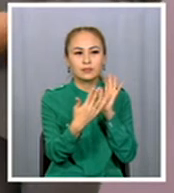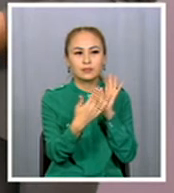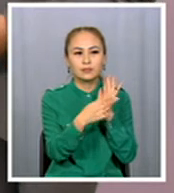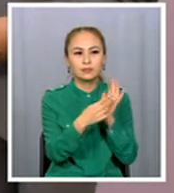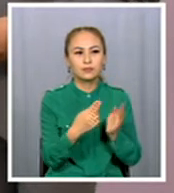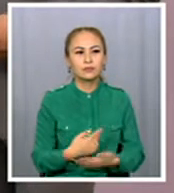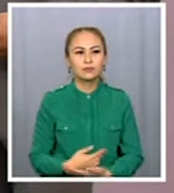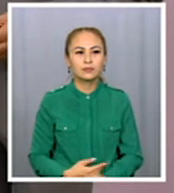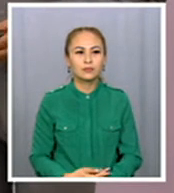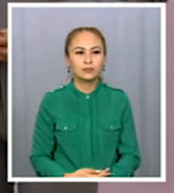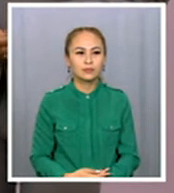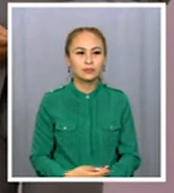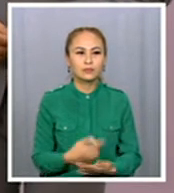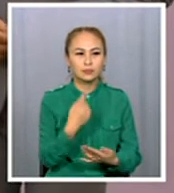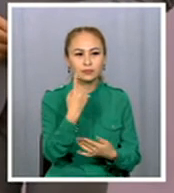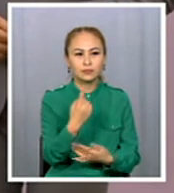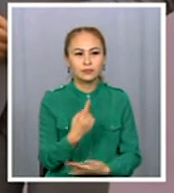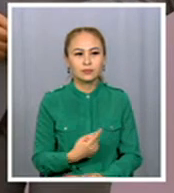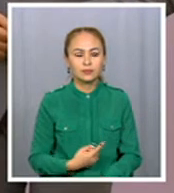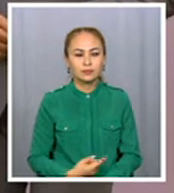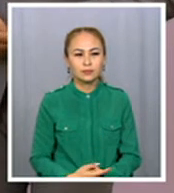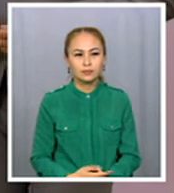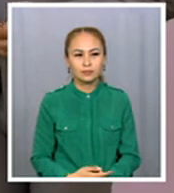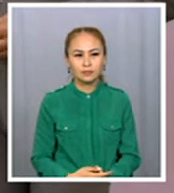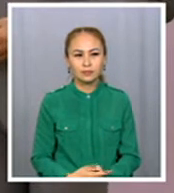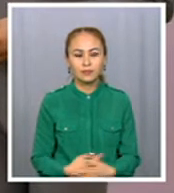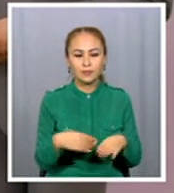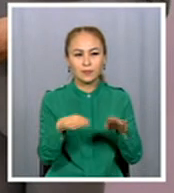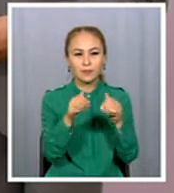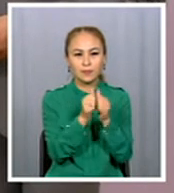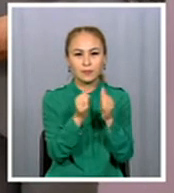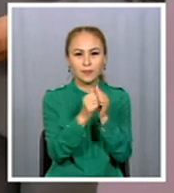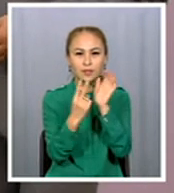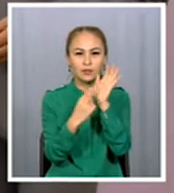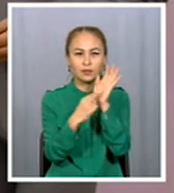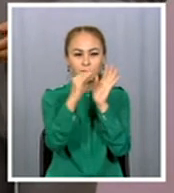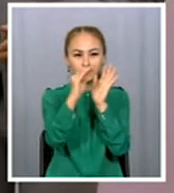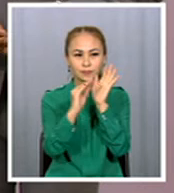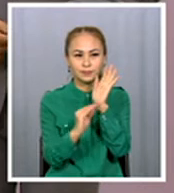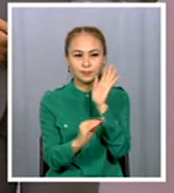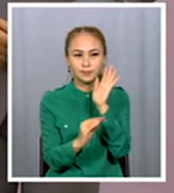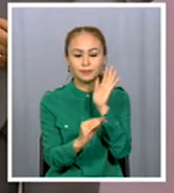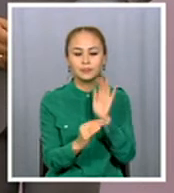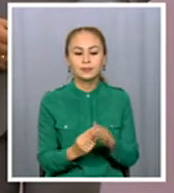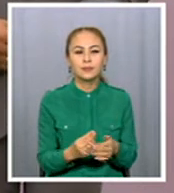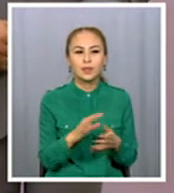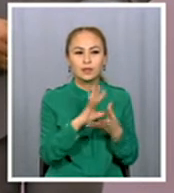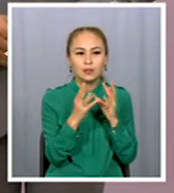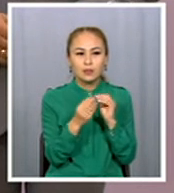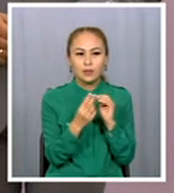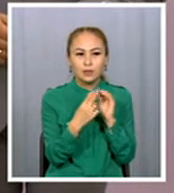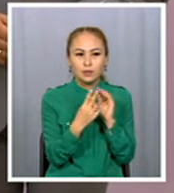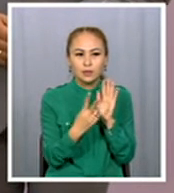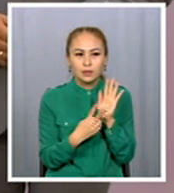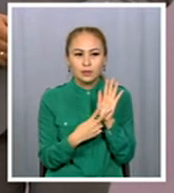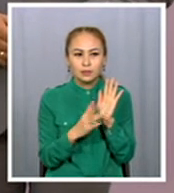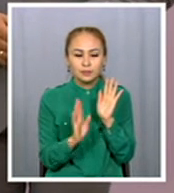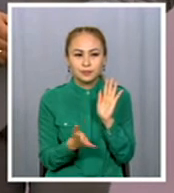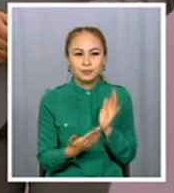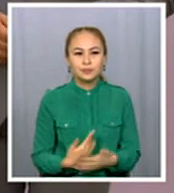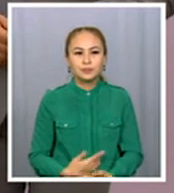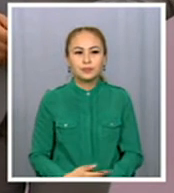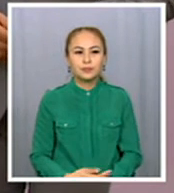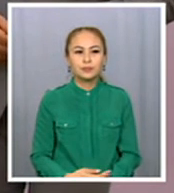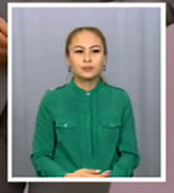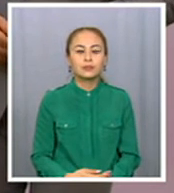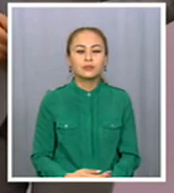мәні 1-ге тең болады. 1-дің жанына 7-ні түсіреміз. Сонда 17 саны пайда болады.